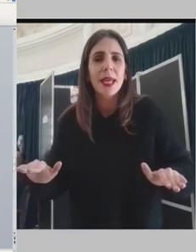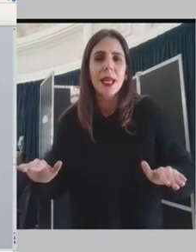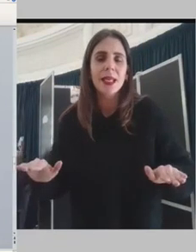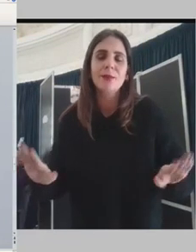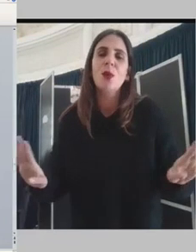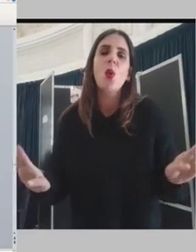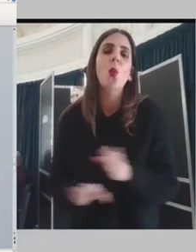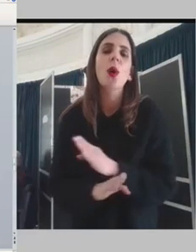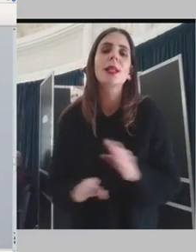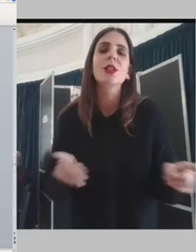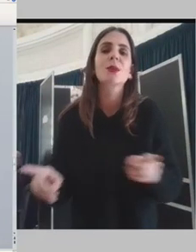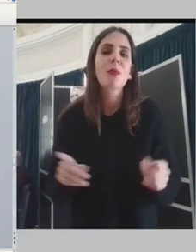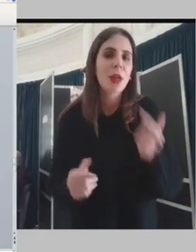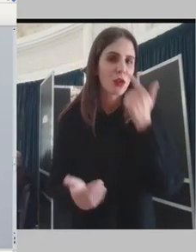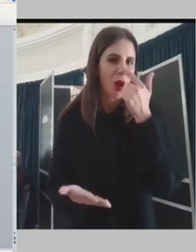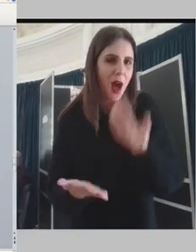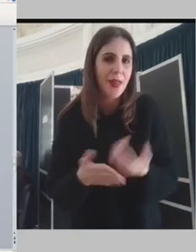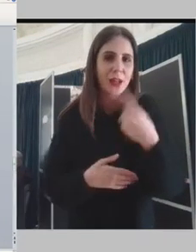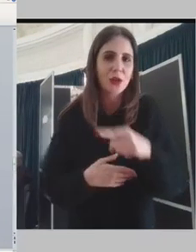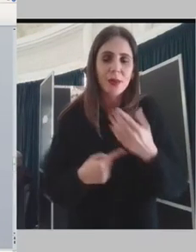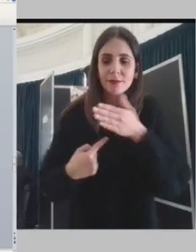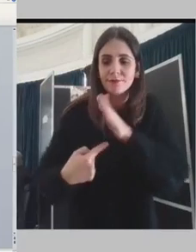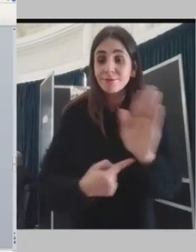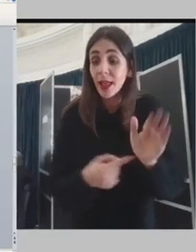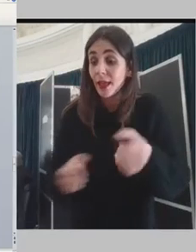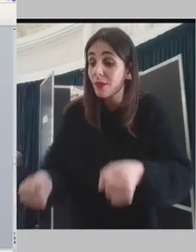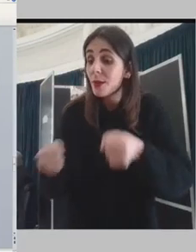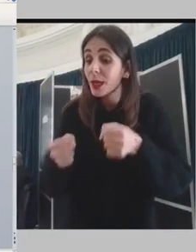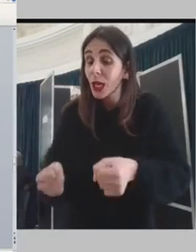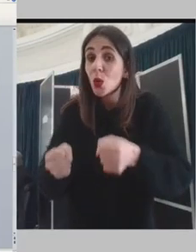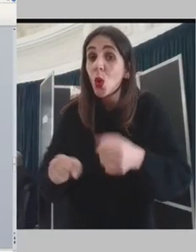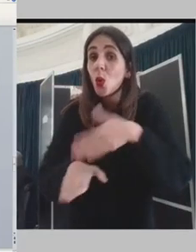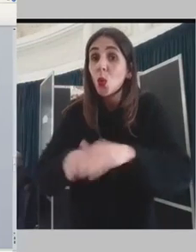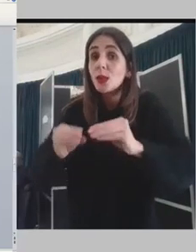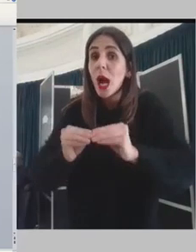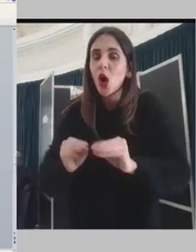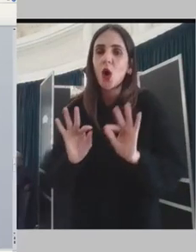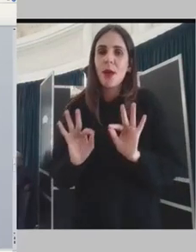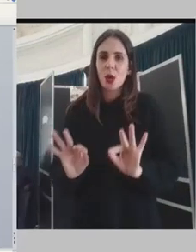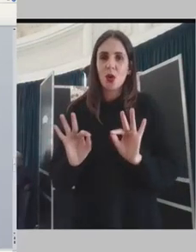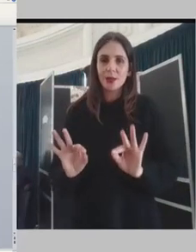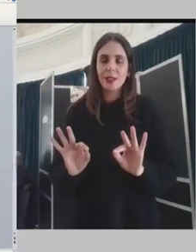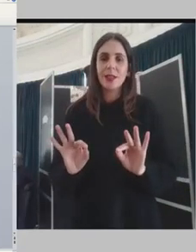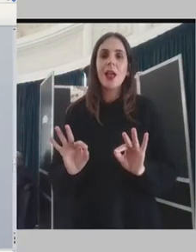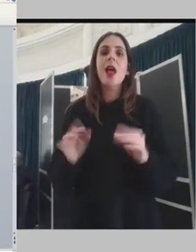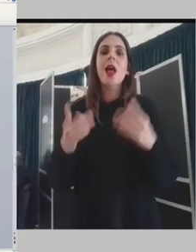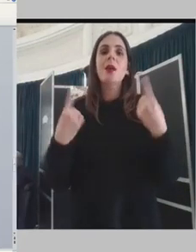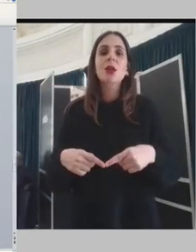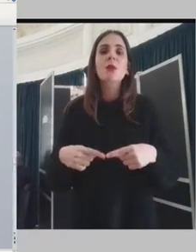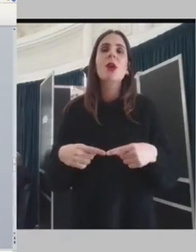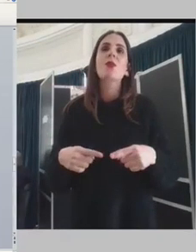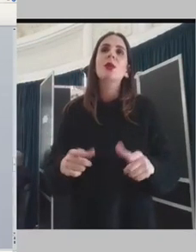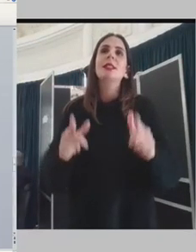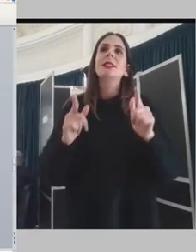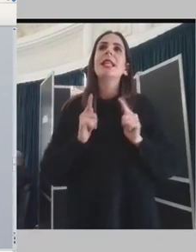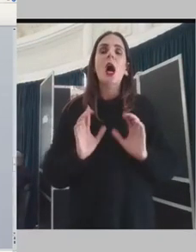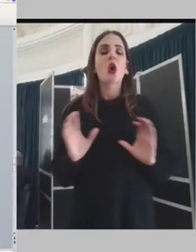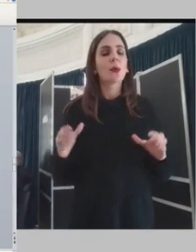far vedere come si usa un defibrillatore e non è ridondante, perché credetemi, questo genera un entusiasmo nella